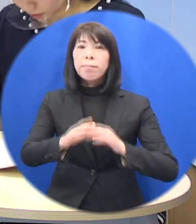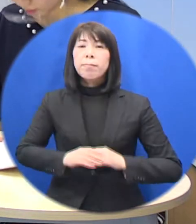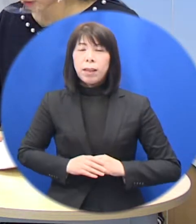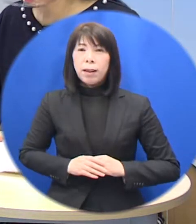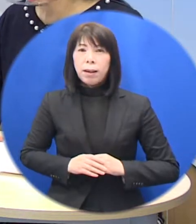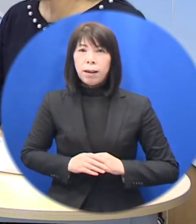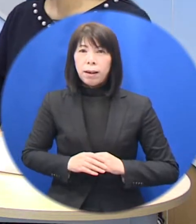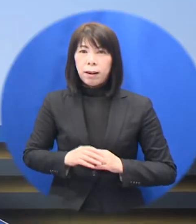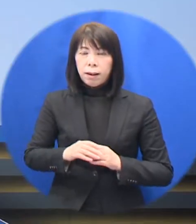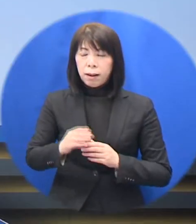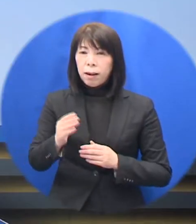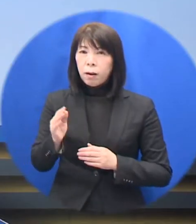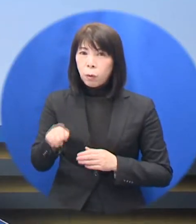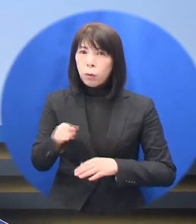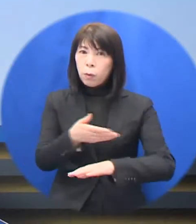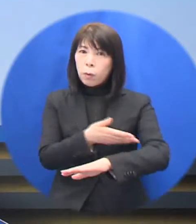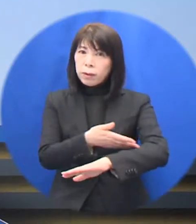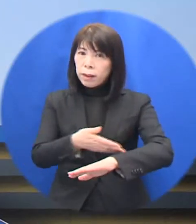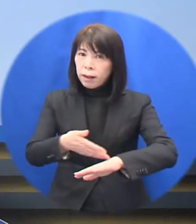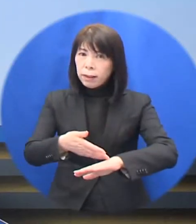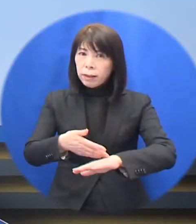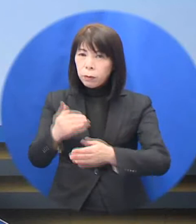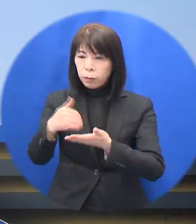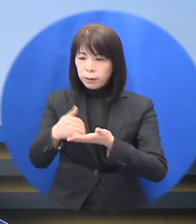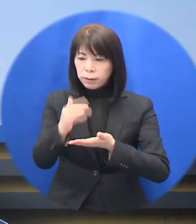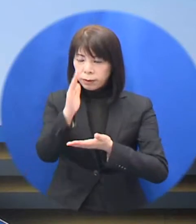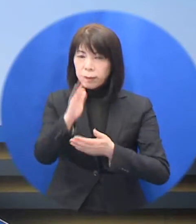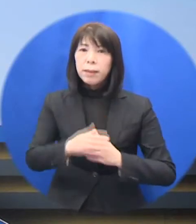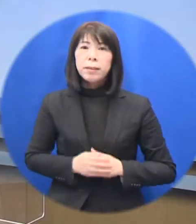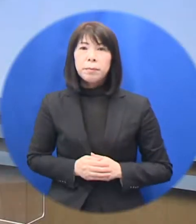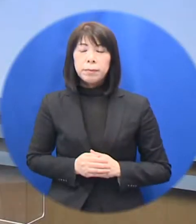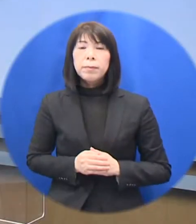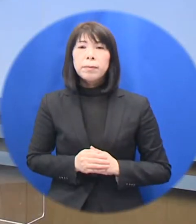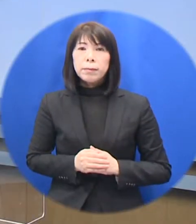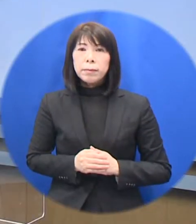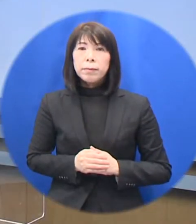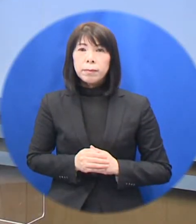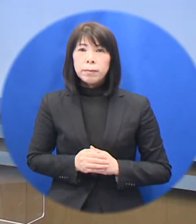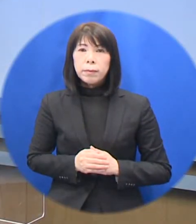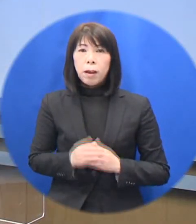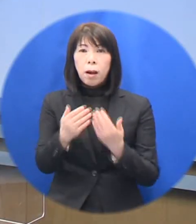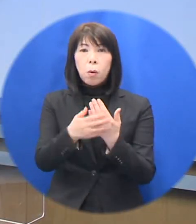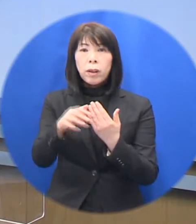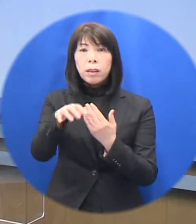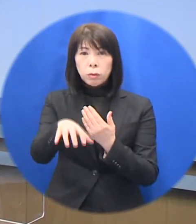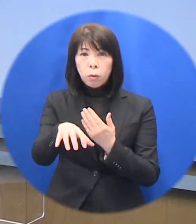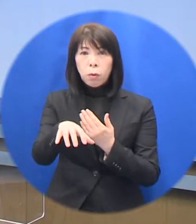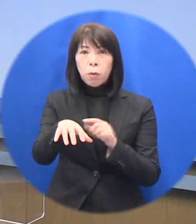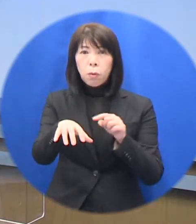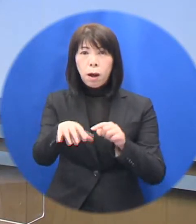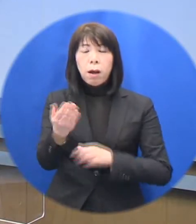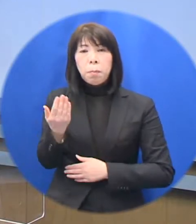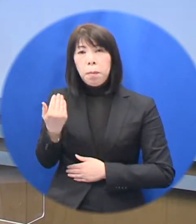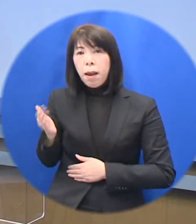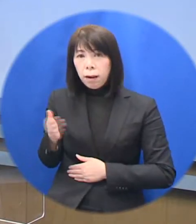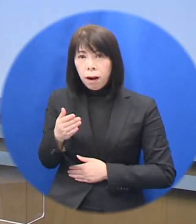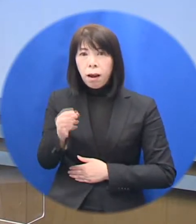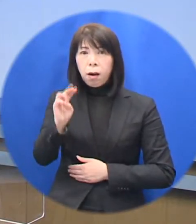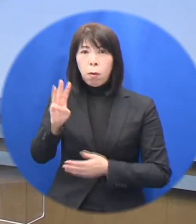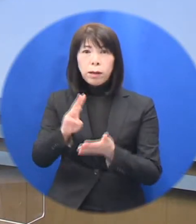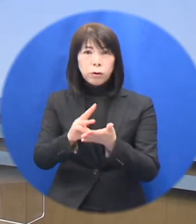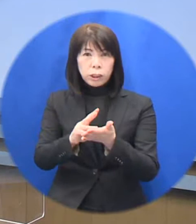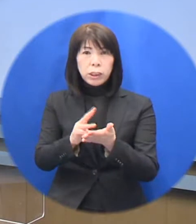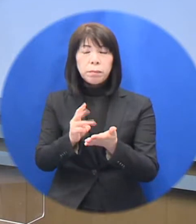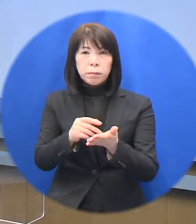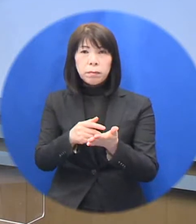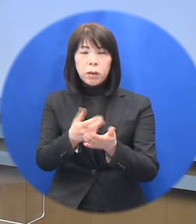柏原さん、その経緯を教えてください。 はい、保健所にはですね、従来から、ワクチン接種の、例